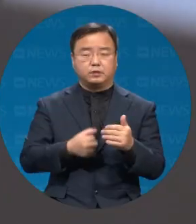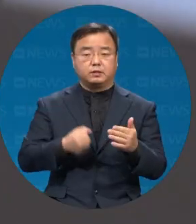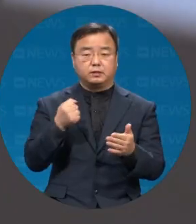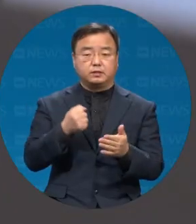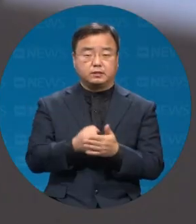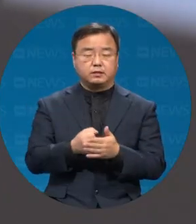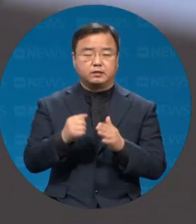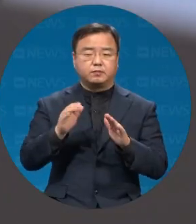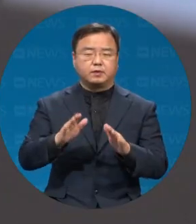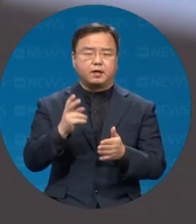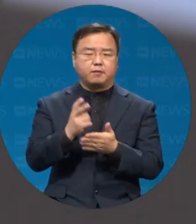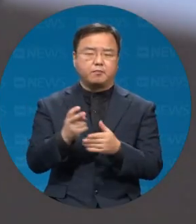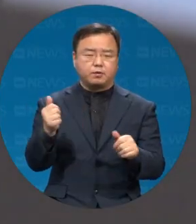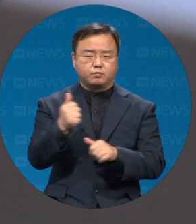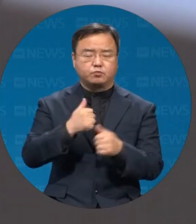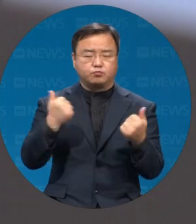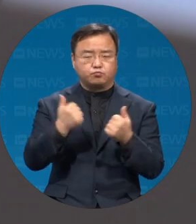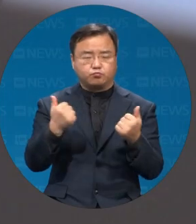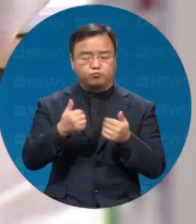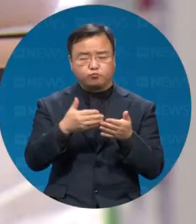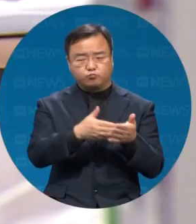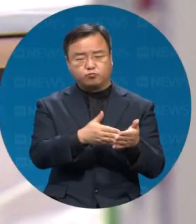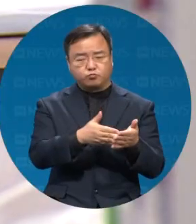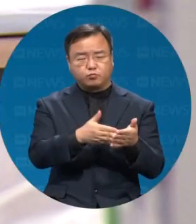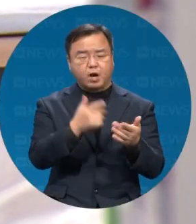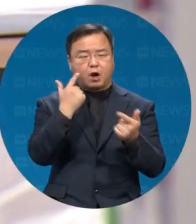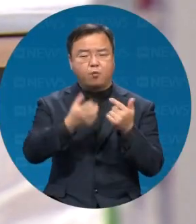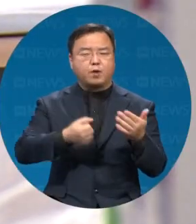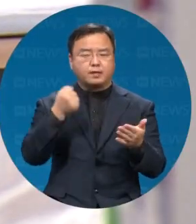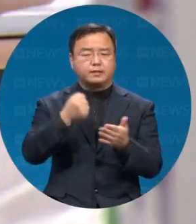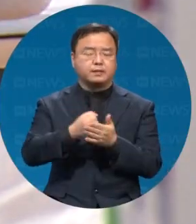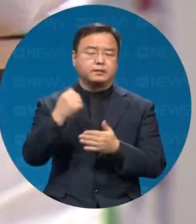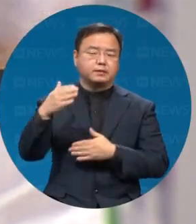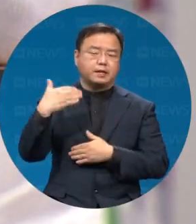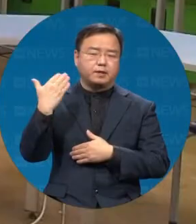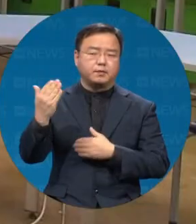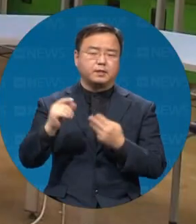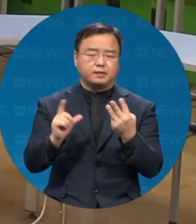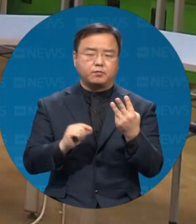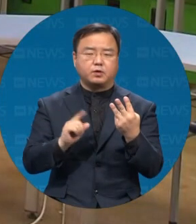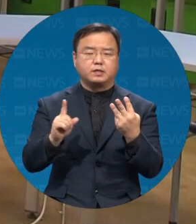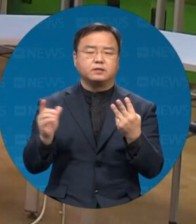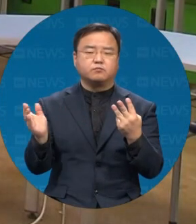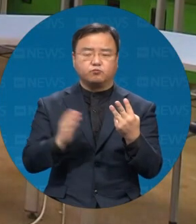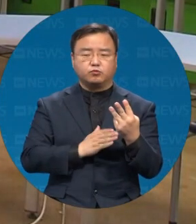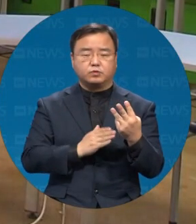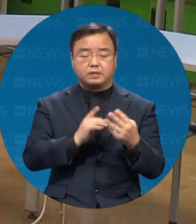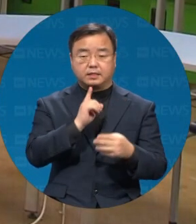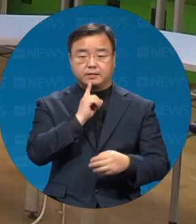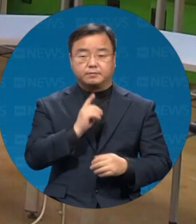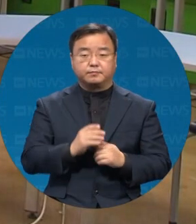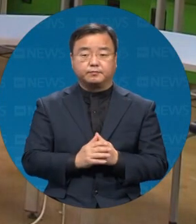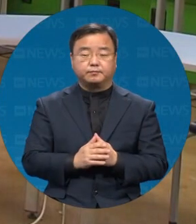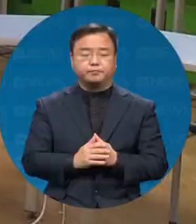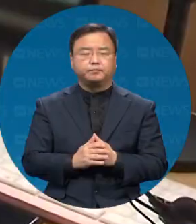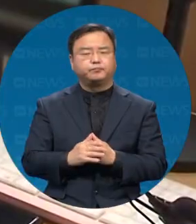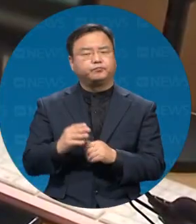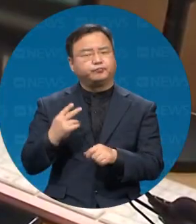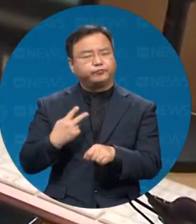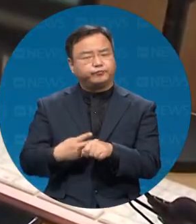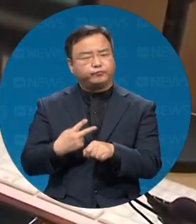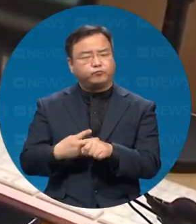법안을 최종 확정한 뒤 다음 달 1일부터 시행할 예정입니다 교원 단체들은 교육환경에 대한 이해없이